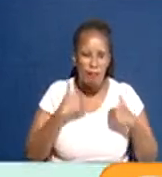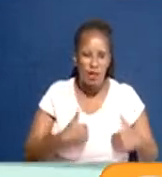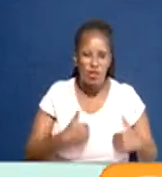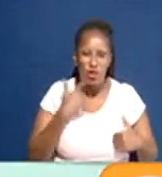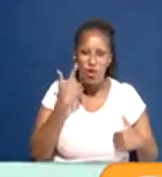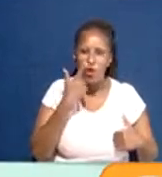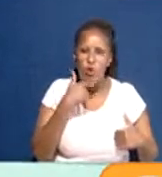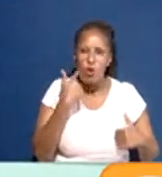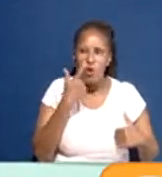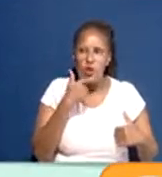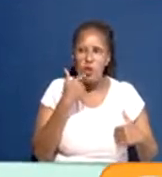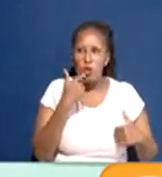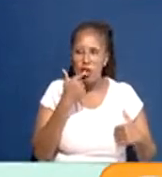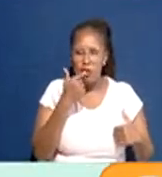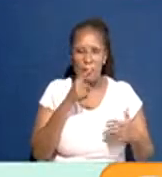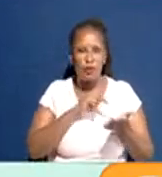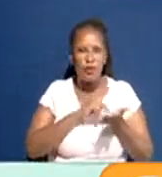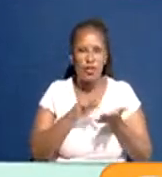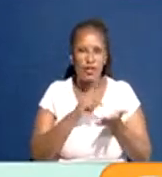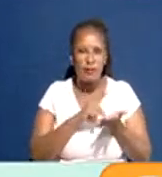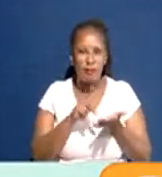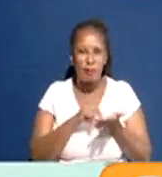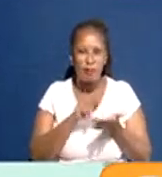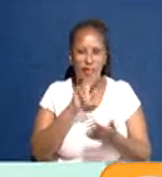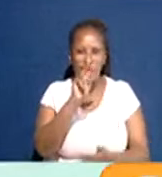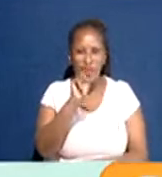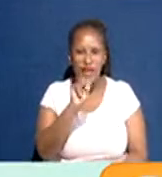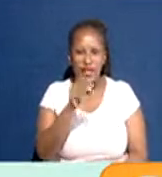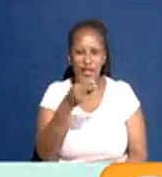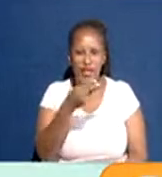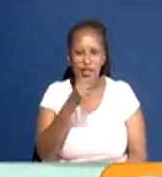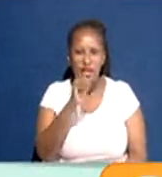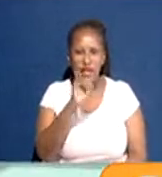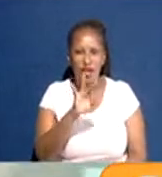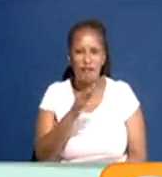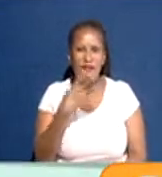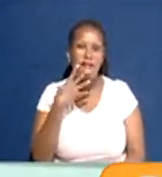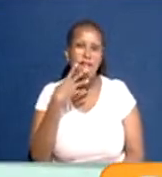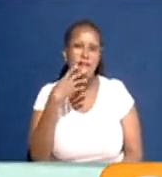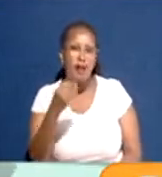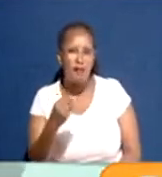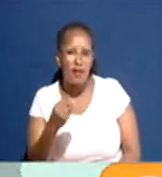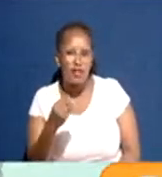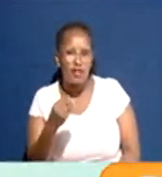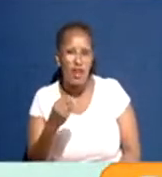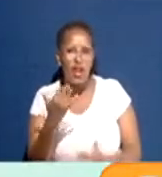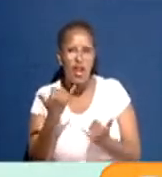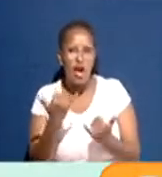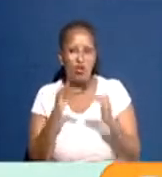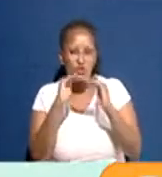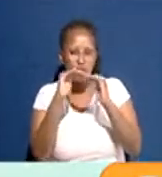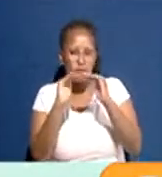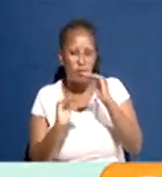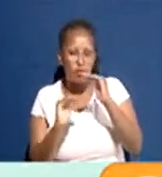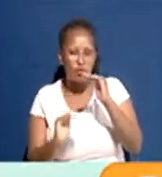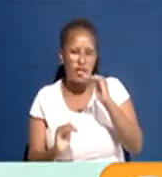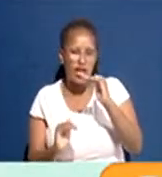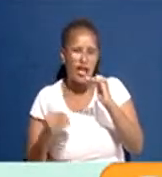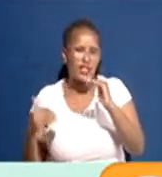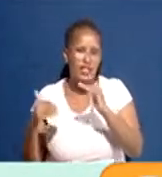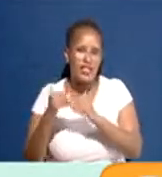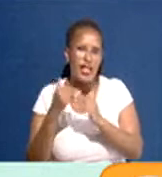mlikuwa mnalipa kwa NHIF shilingi 500, sasa tutateremusha chini ikuje